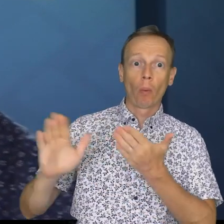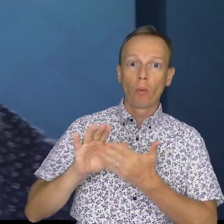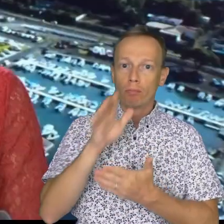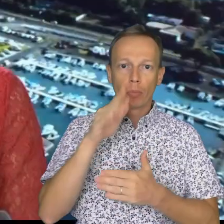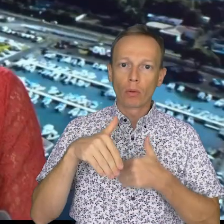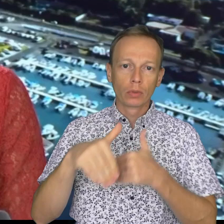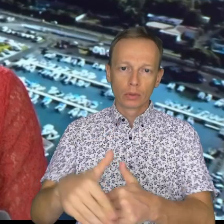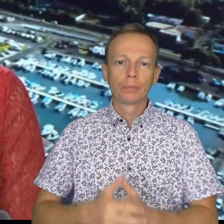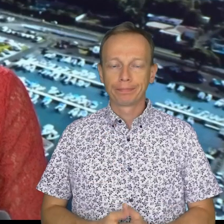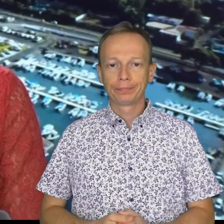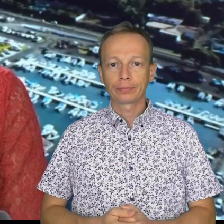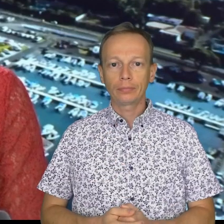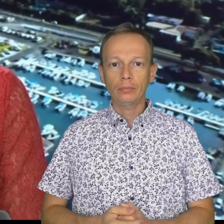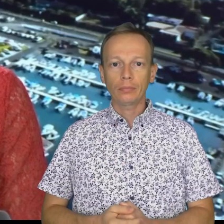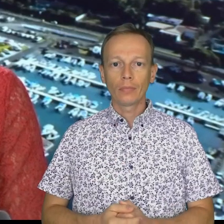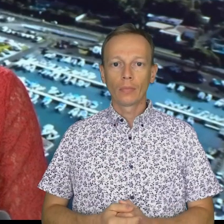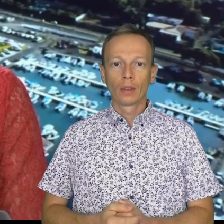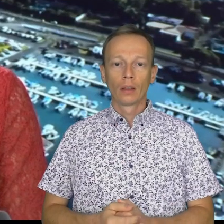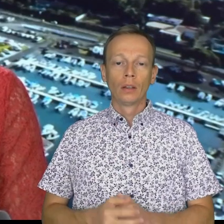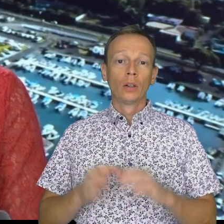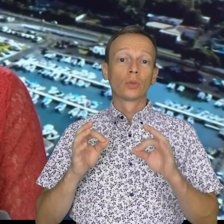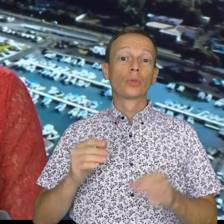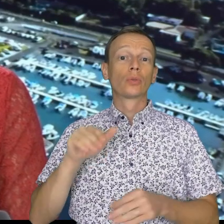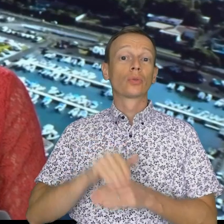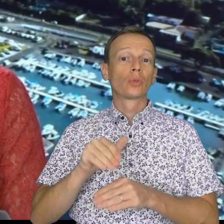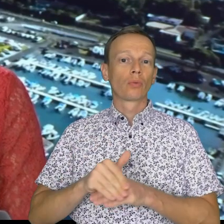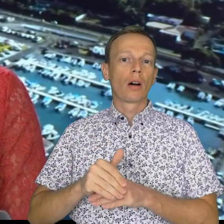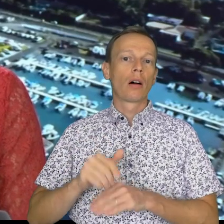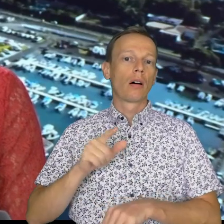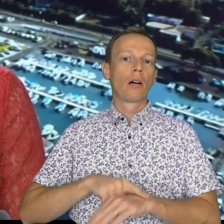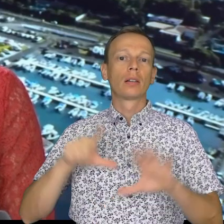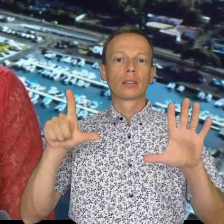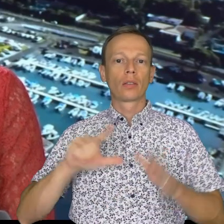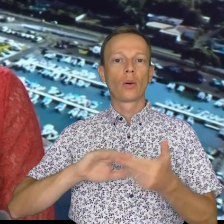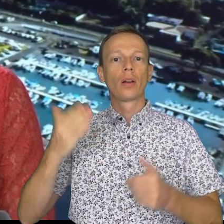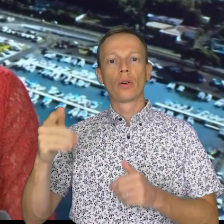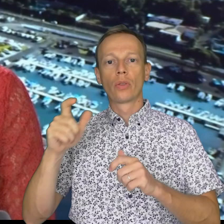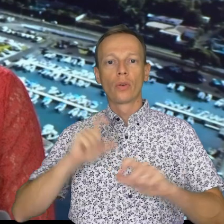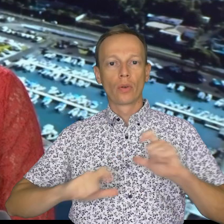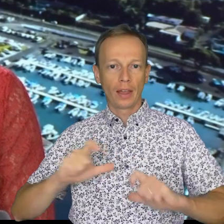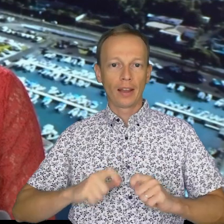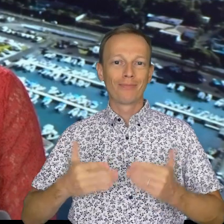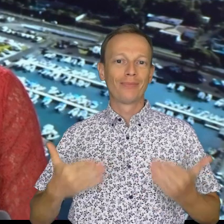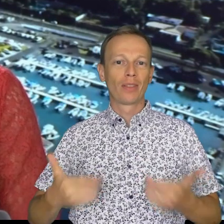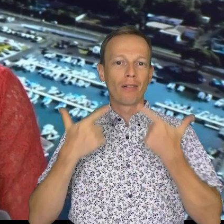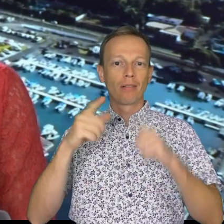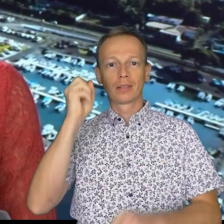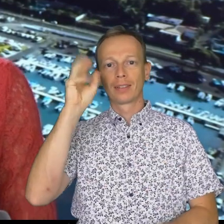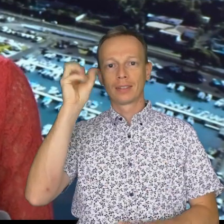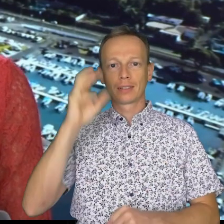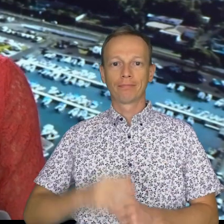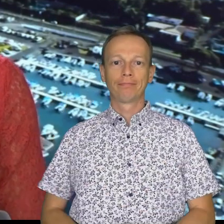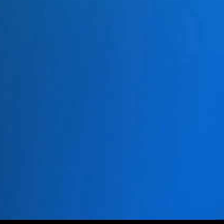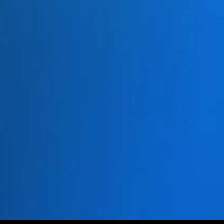faire sans. Vous aurez le plaisir de retrouver Chiquita Tevadarouzes pour votre journal de ce soir à 19h. Tout de suite, votre VA.